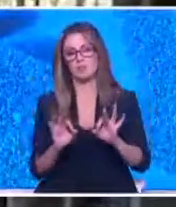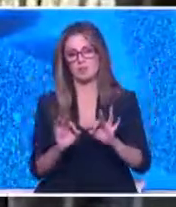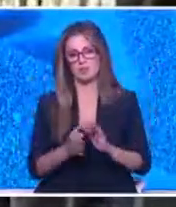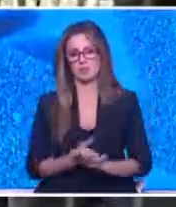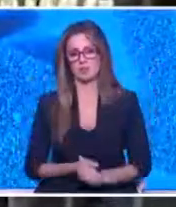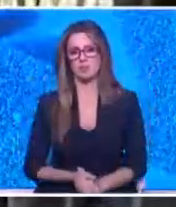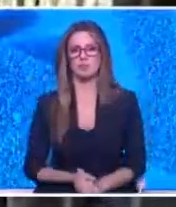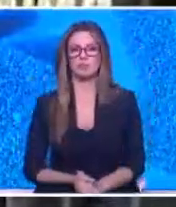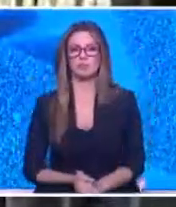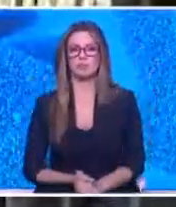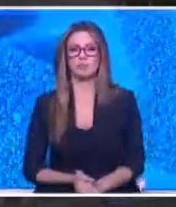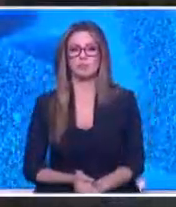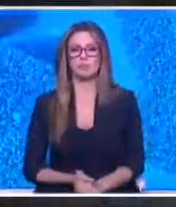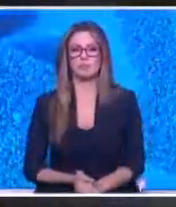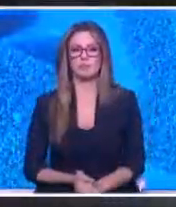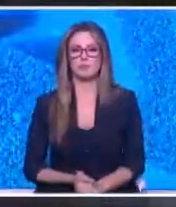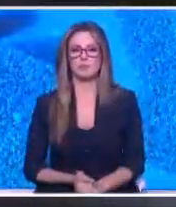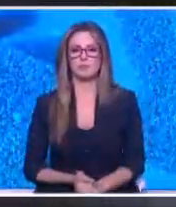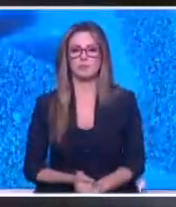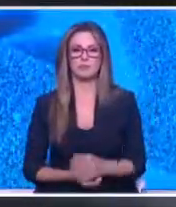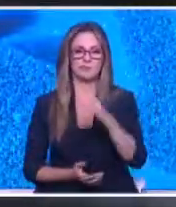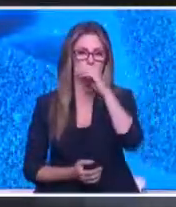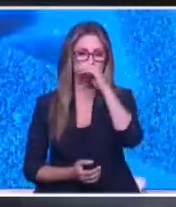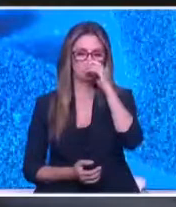belirtiler ortaya çıkardı.